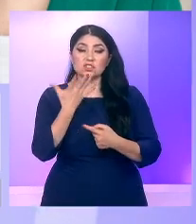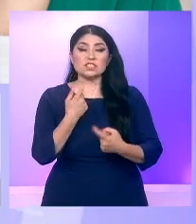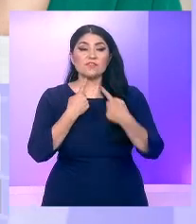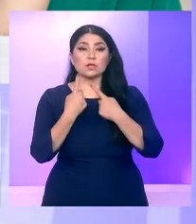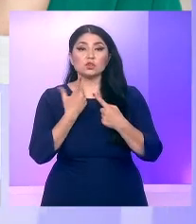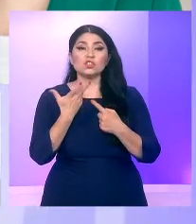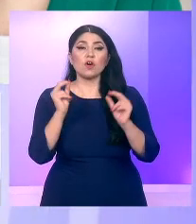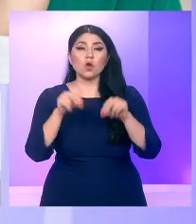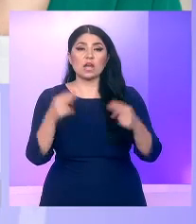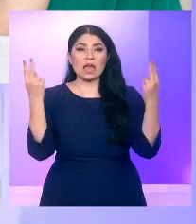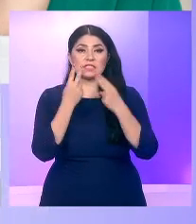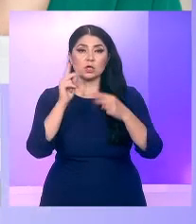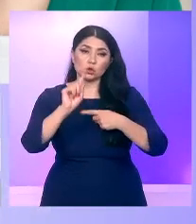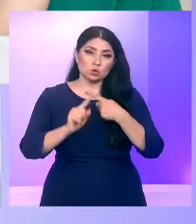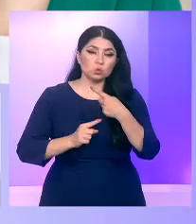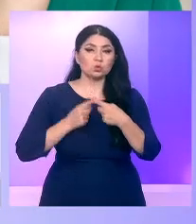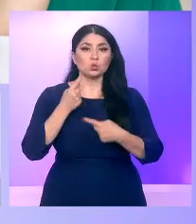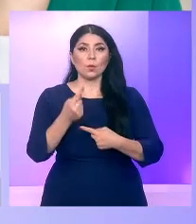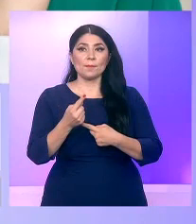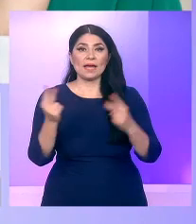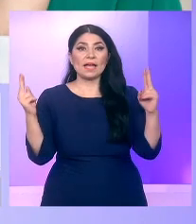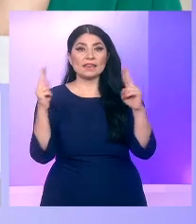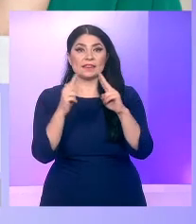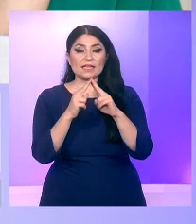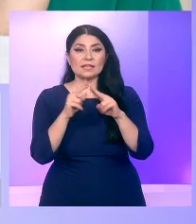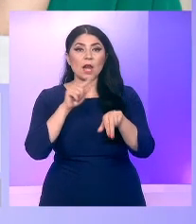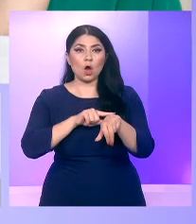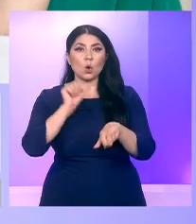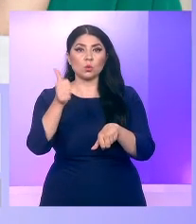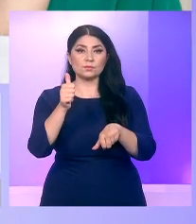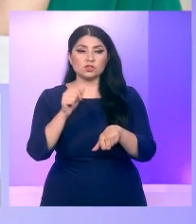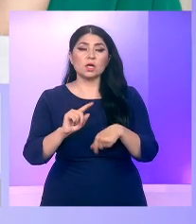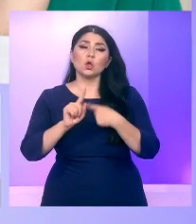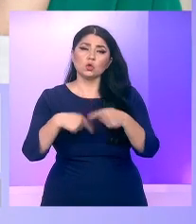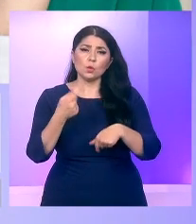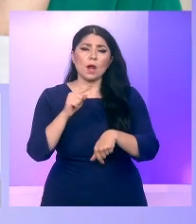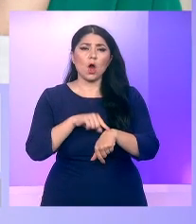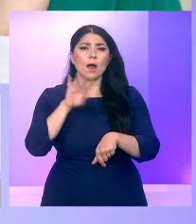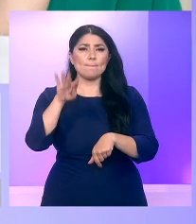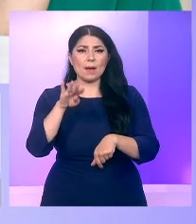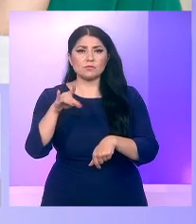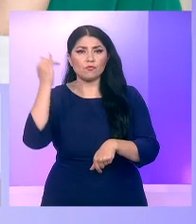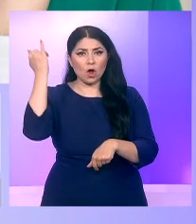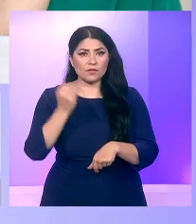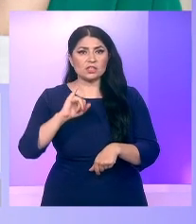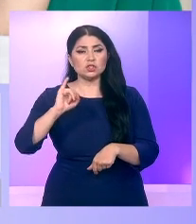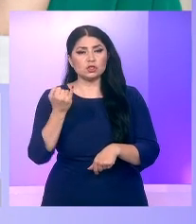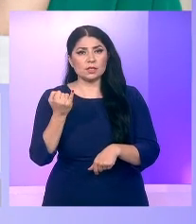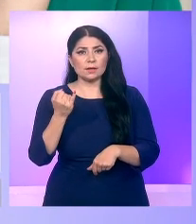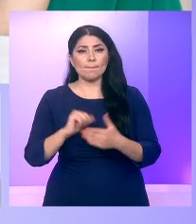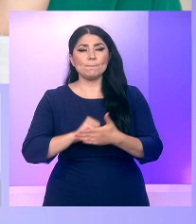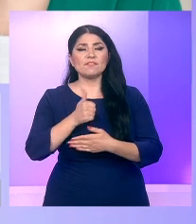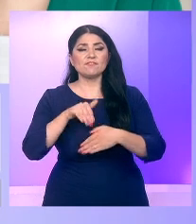ce anume vor cădea de acord. După această întâlnire de la 11 la ora 14 vor veni și